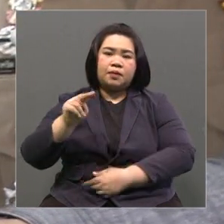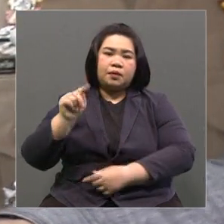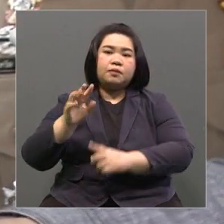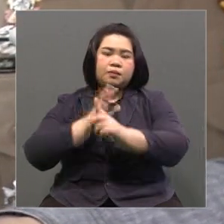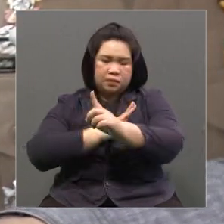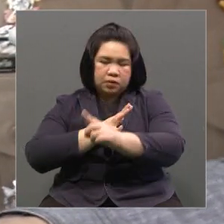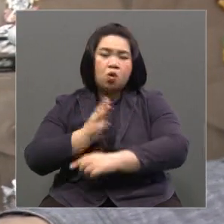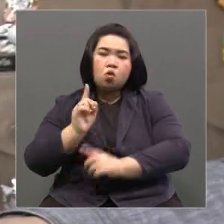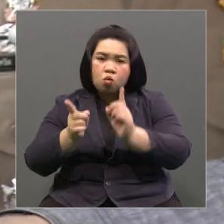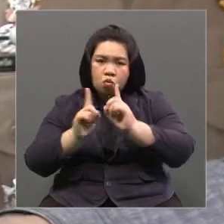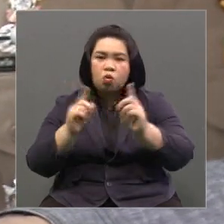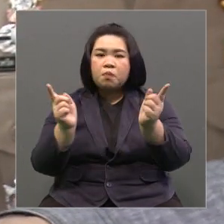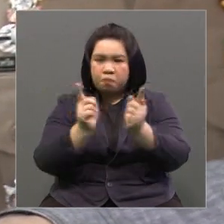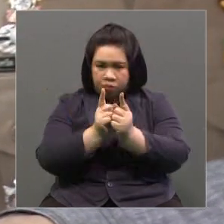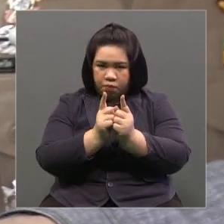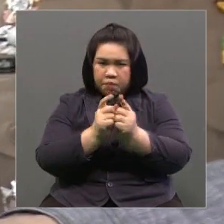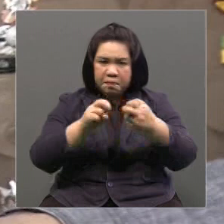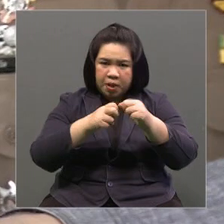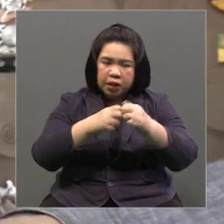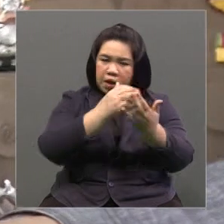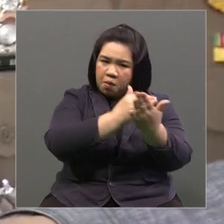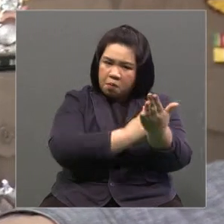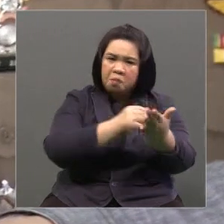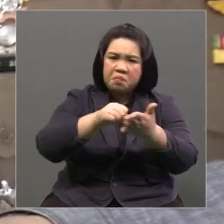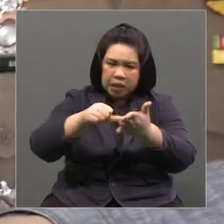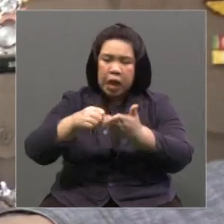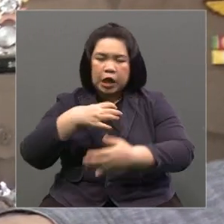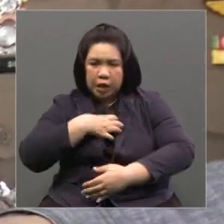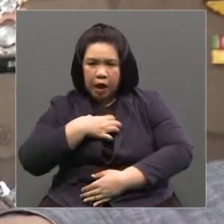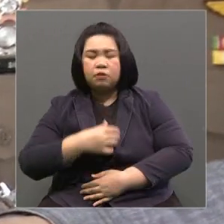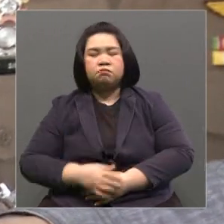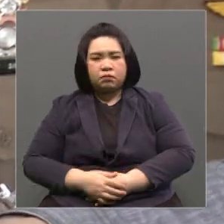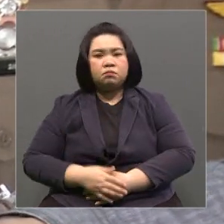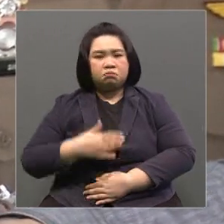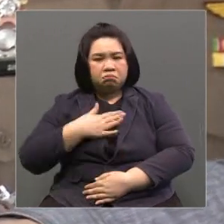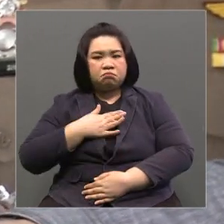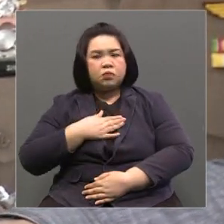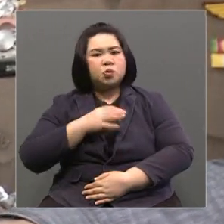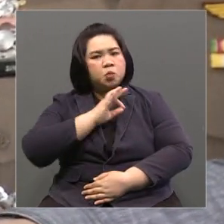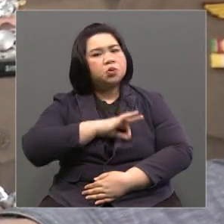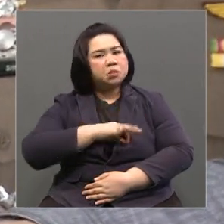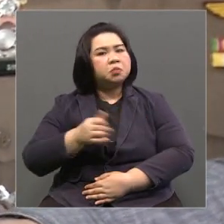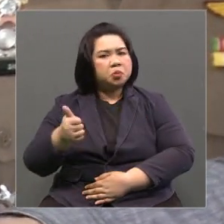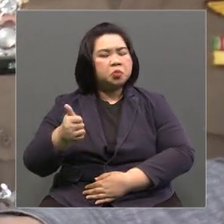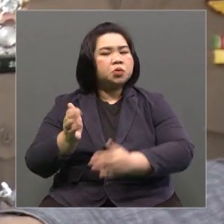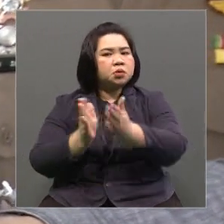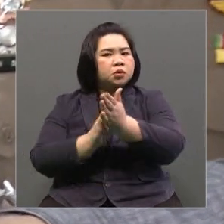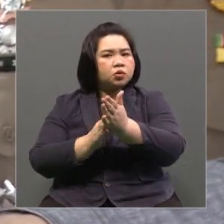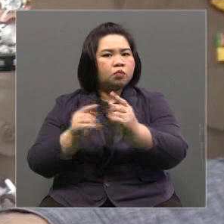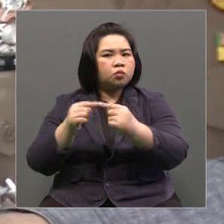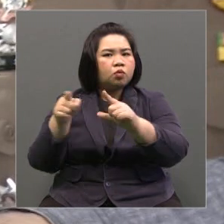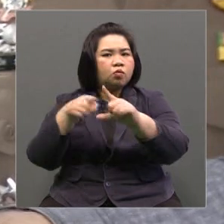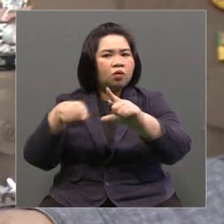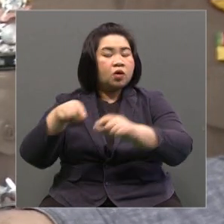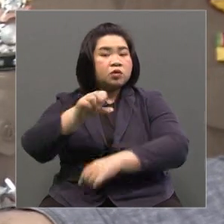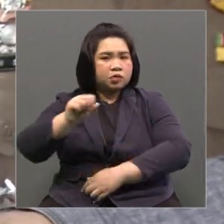หารือถึงแนวทางในการแก้ไขปัญหายอมรับว่ารู้สึกชื่นชมนายวิโรจน์ที่ได้นำข้อมูลการทุจริตต่างๆเนี่ยม